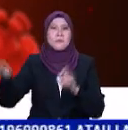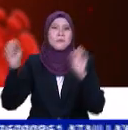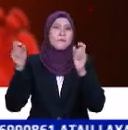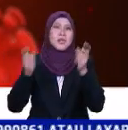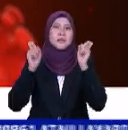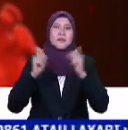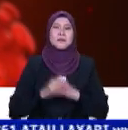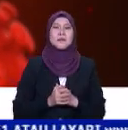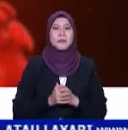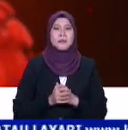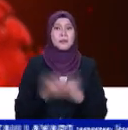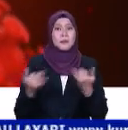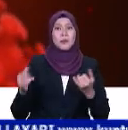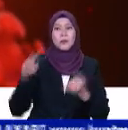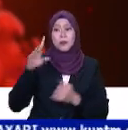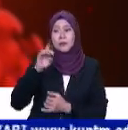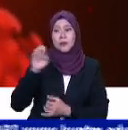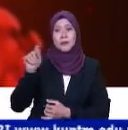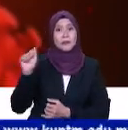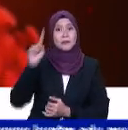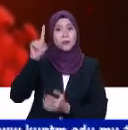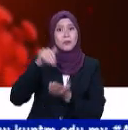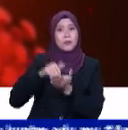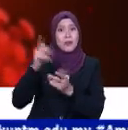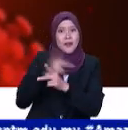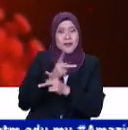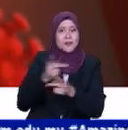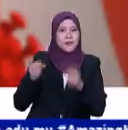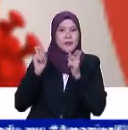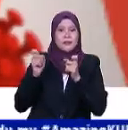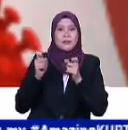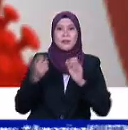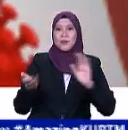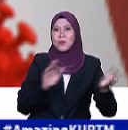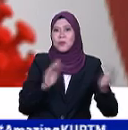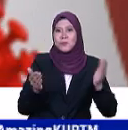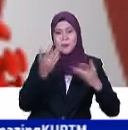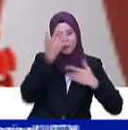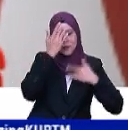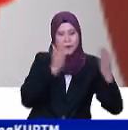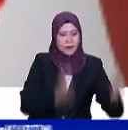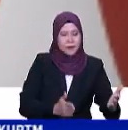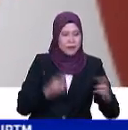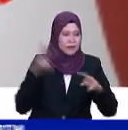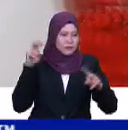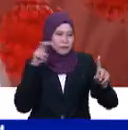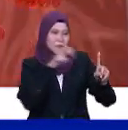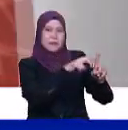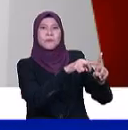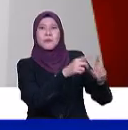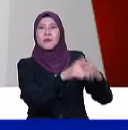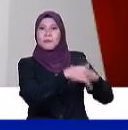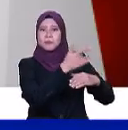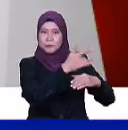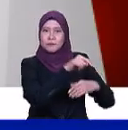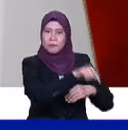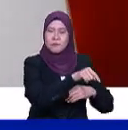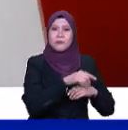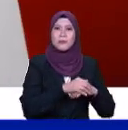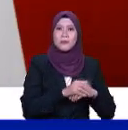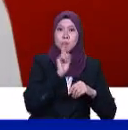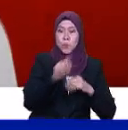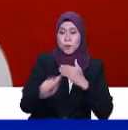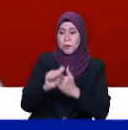dijangkiti varian Delta juga mempunyai 1,000 kali ganda beban viral berbanding pesakit yang dijangkiti varian asal.